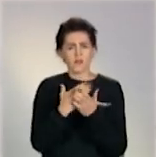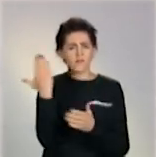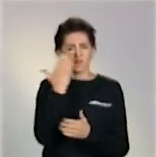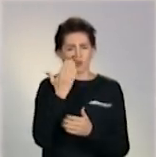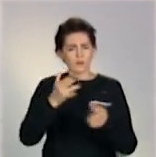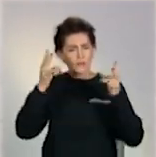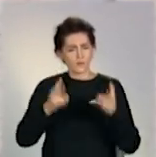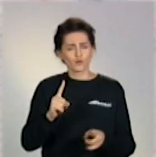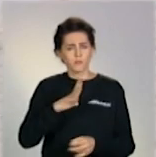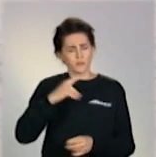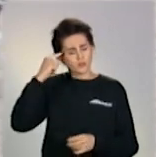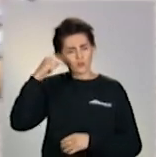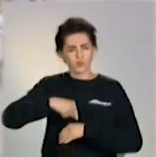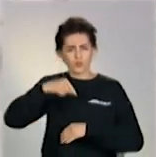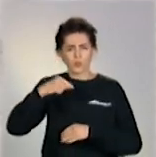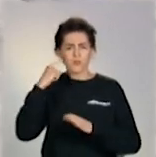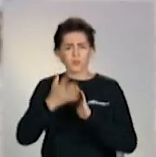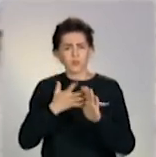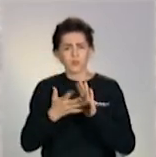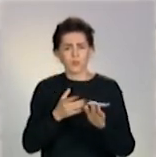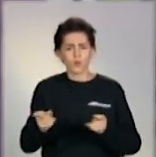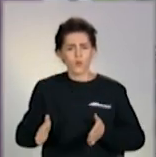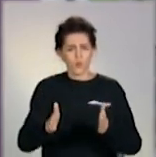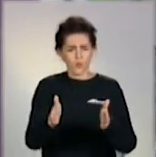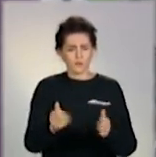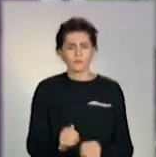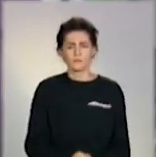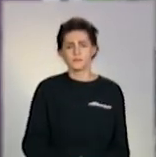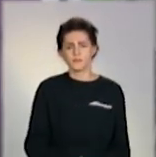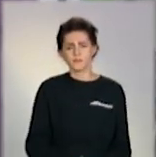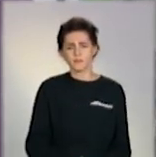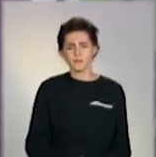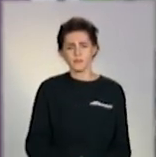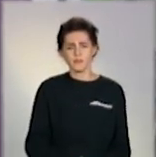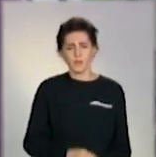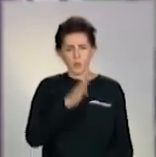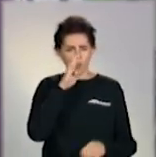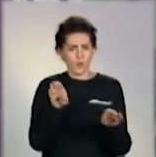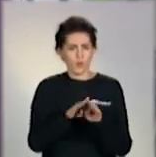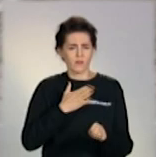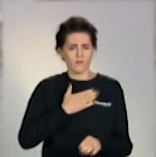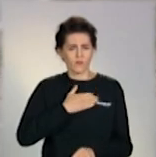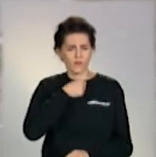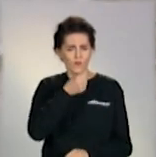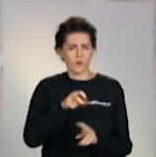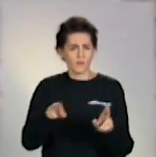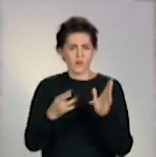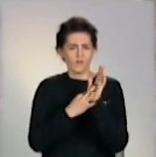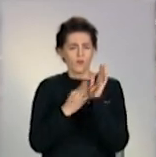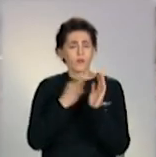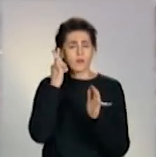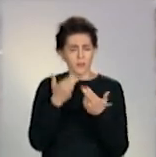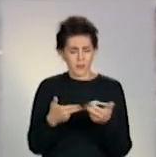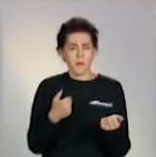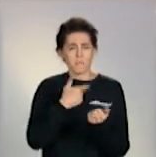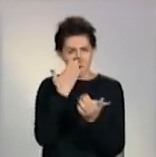ДТП, аби розумів, що може трапитись на дорозі. По-моєму, такого ж віку, як і мій, літ 8 мальчик. Навіть показували